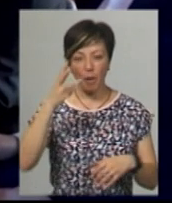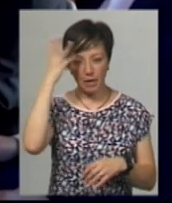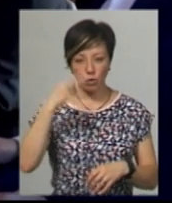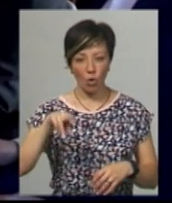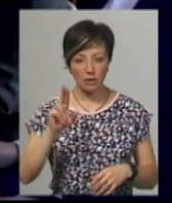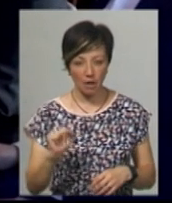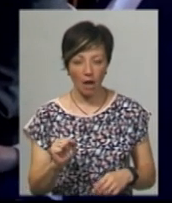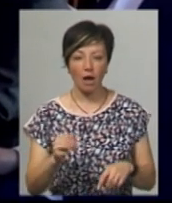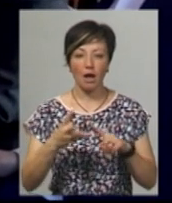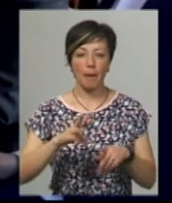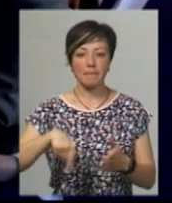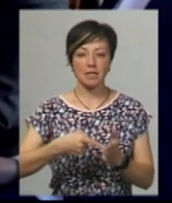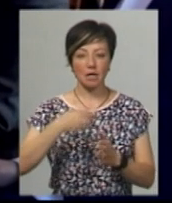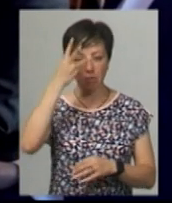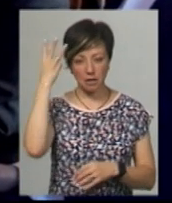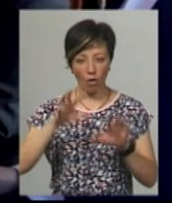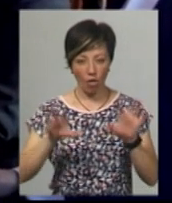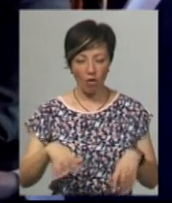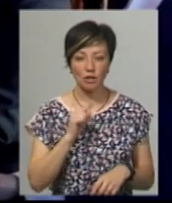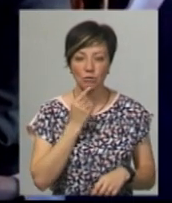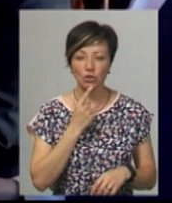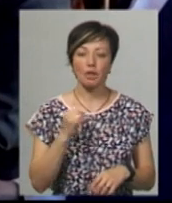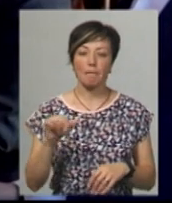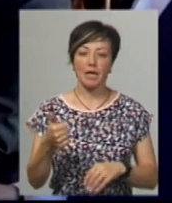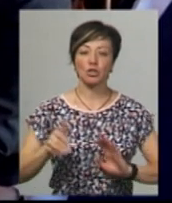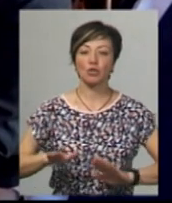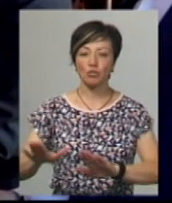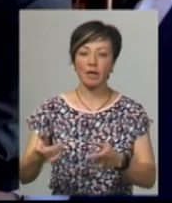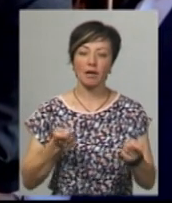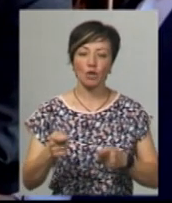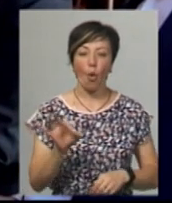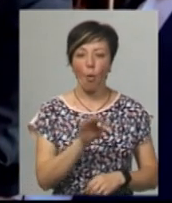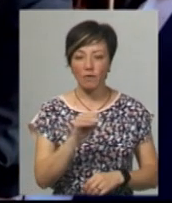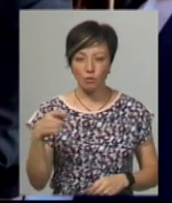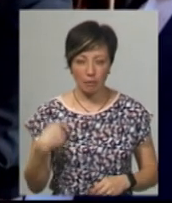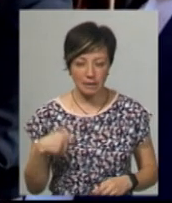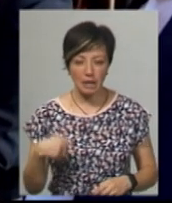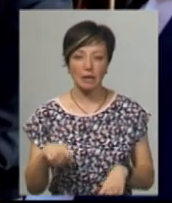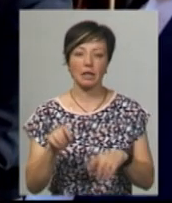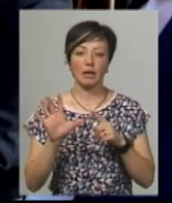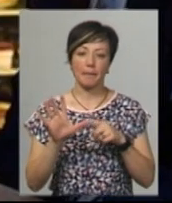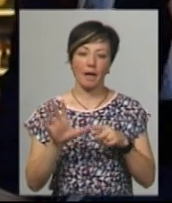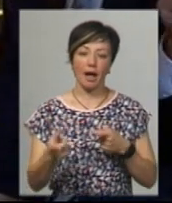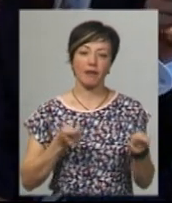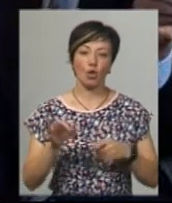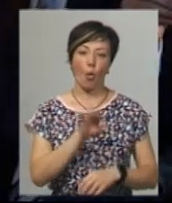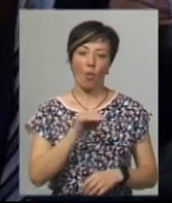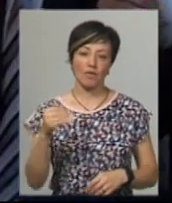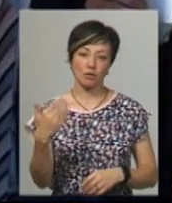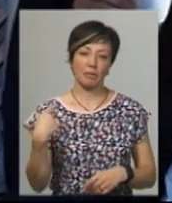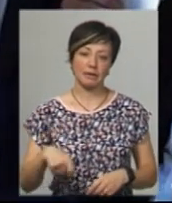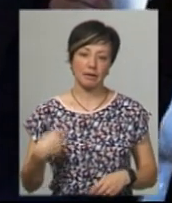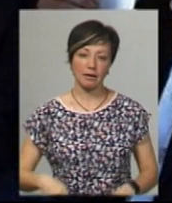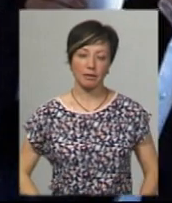Дмитро Габінет, Хмельницький міський голова Олександр Семчишин, перший заступник керівника Офісу президента Сергій Трофімов та керівник Офісу президента